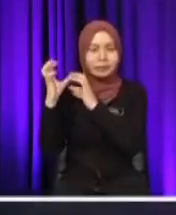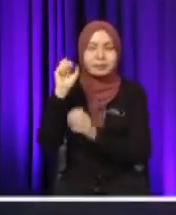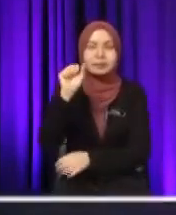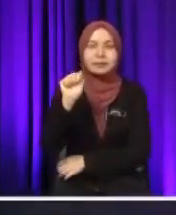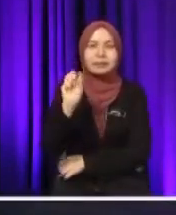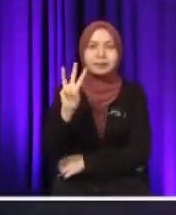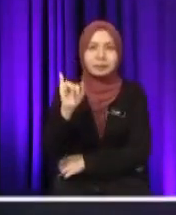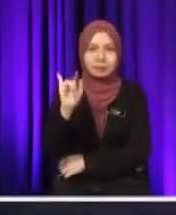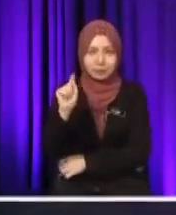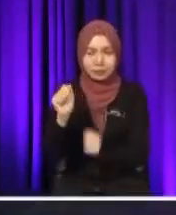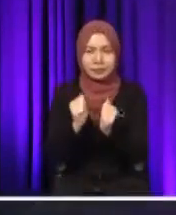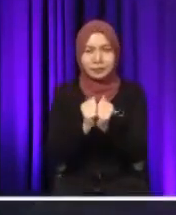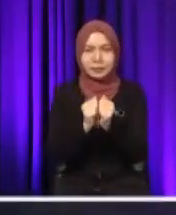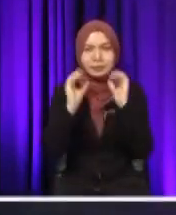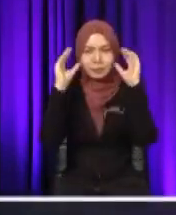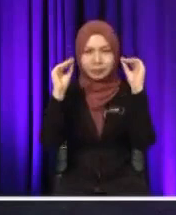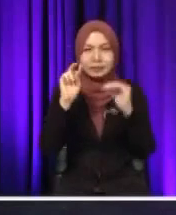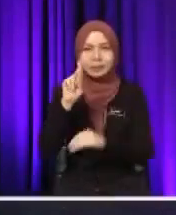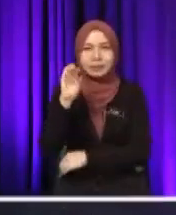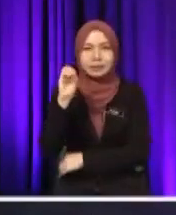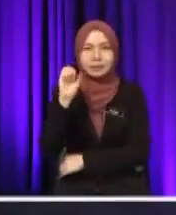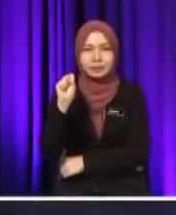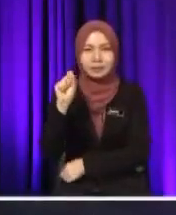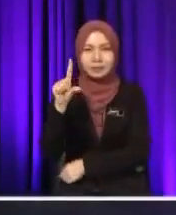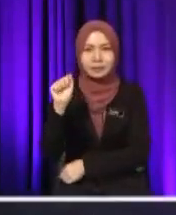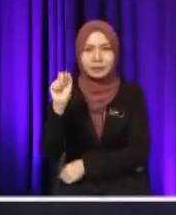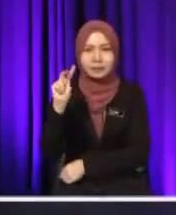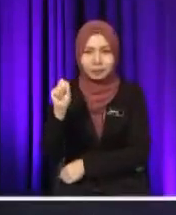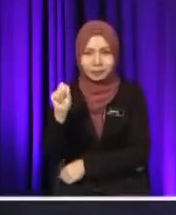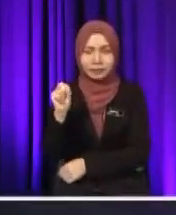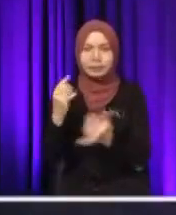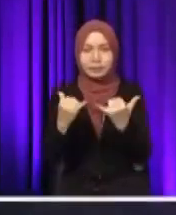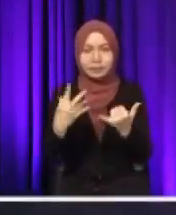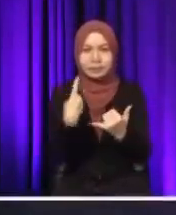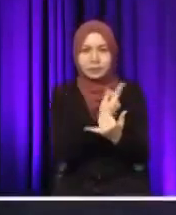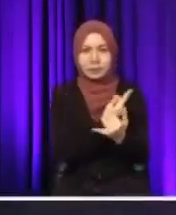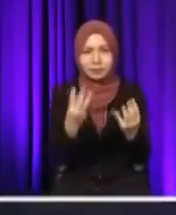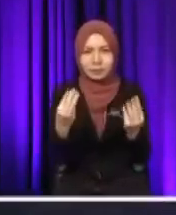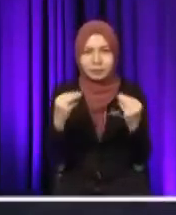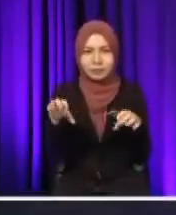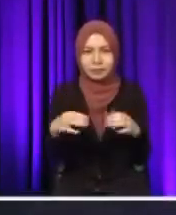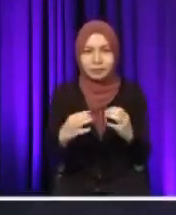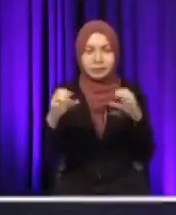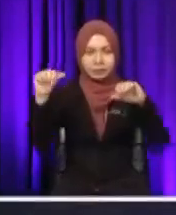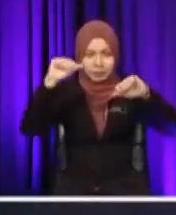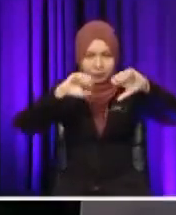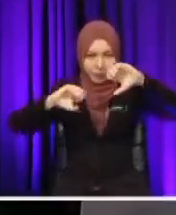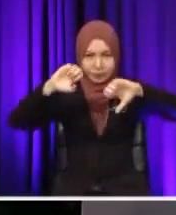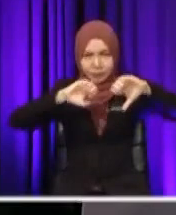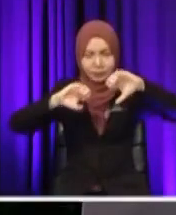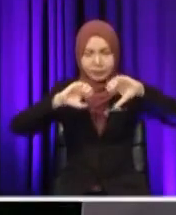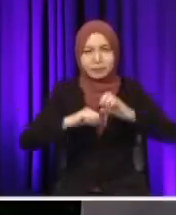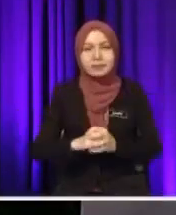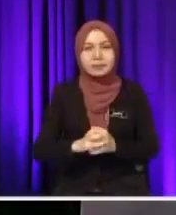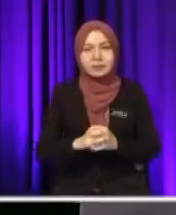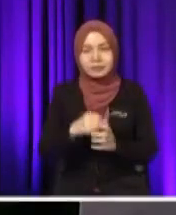ada banyak apparatus dah ready dah sedia dah. Betul. Sekarang kita nak buat eksperimen ke? Ya, betul. Chris, tadi kan kata nak ikut Cikgu buat eksperimen. Betul, nak